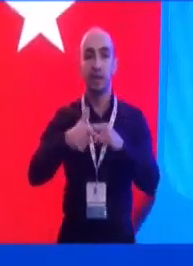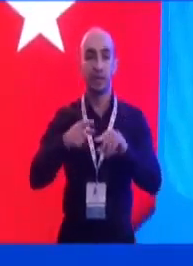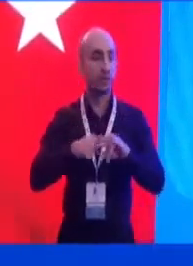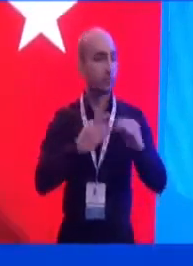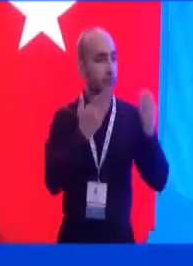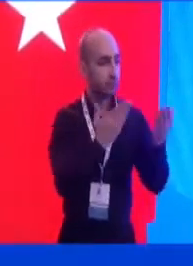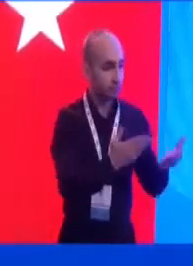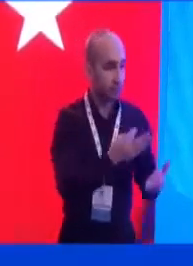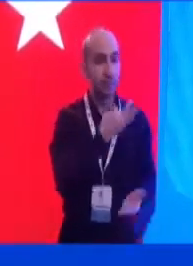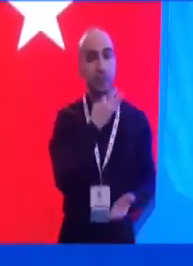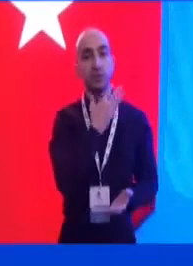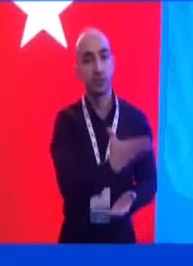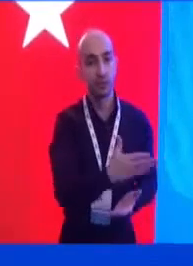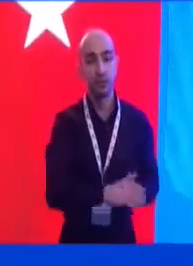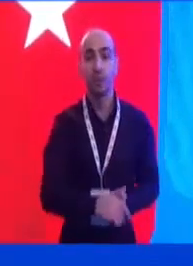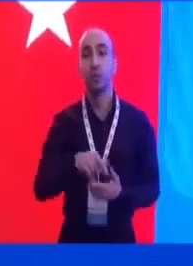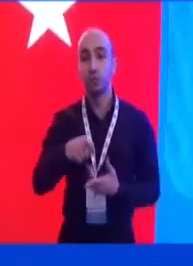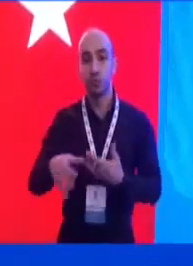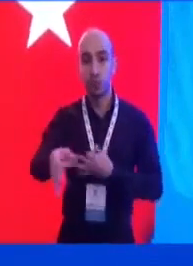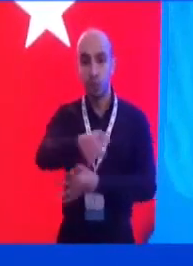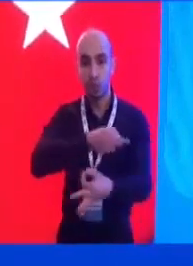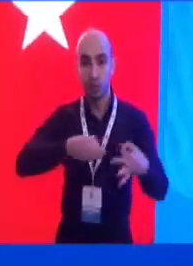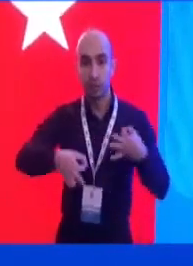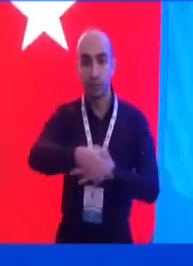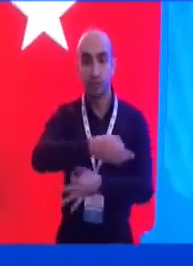ediyorum. Bu organizasyonun yine